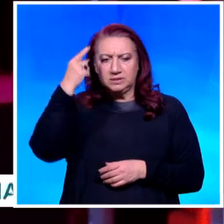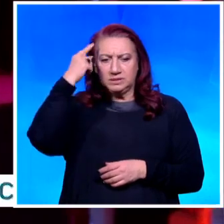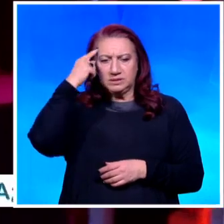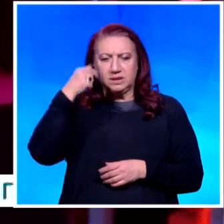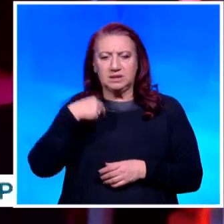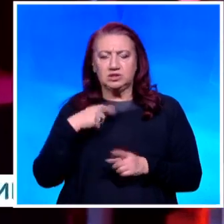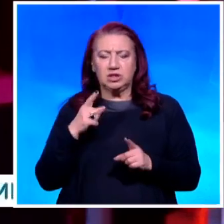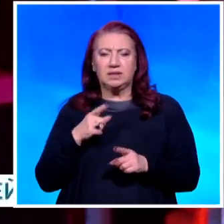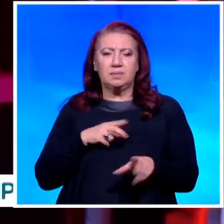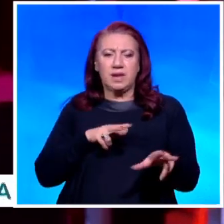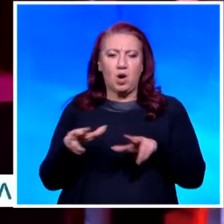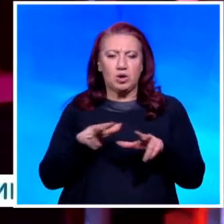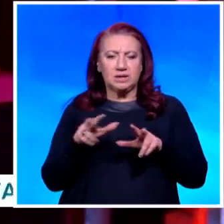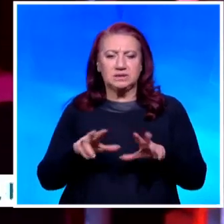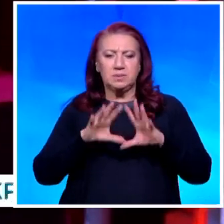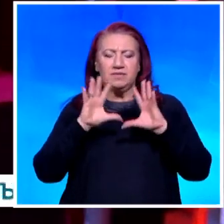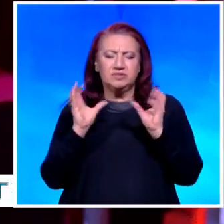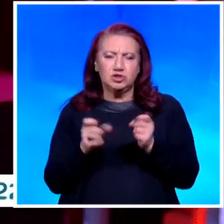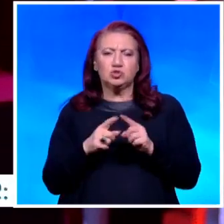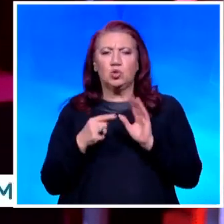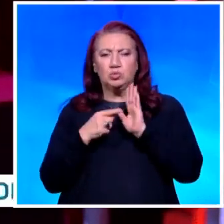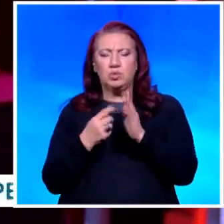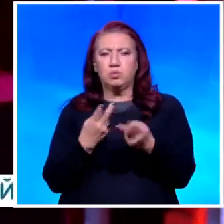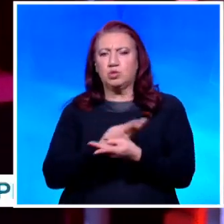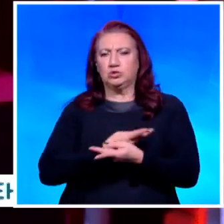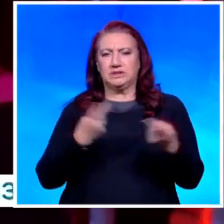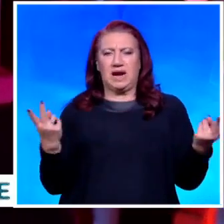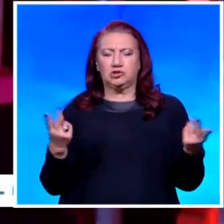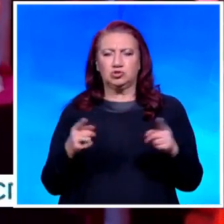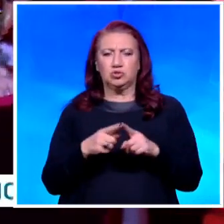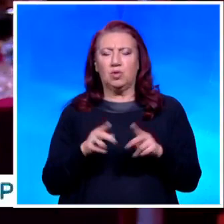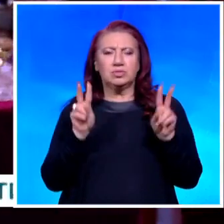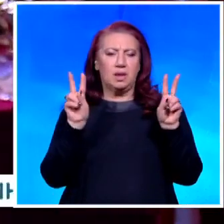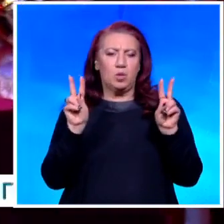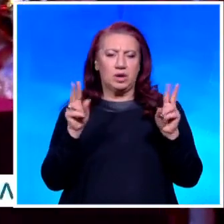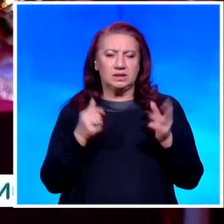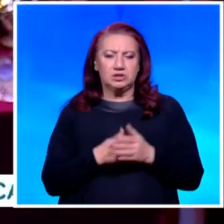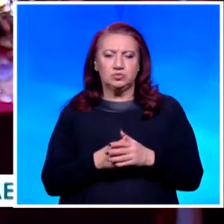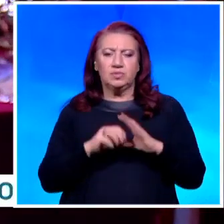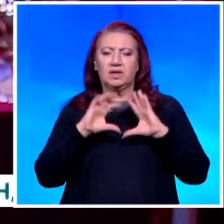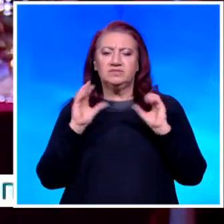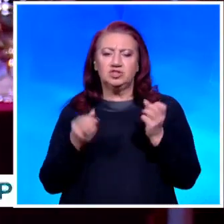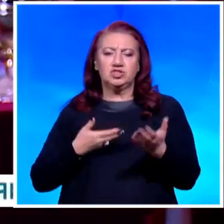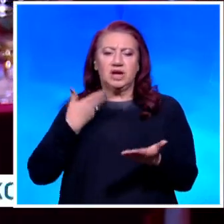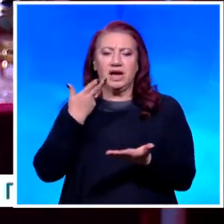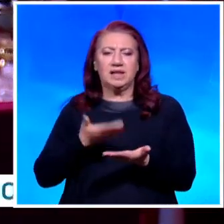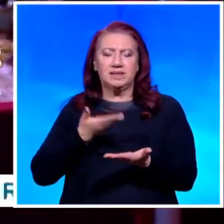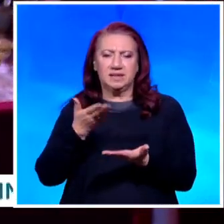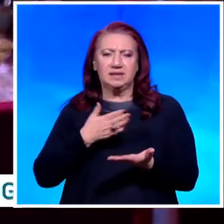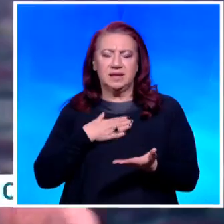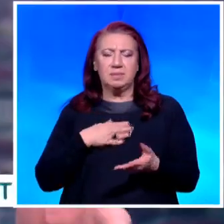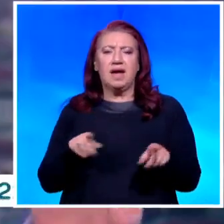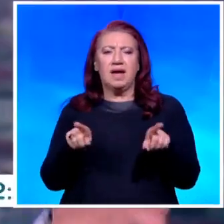така Конгреса, че да бъде федерации, демократичен и че бъде всички федерации поставят федерации от